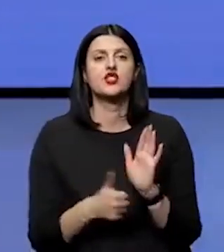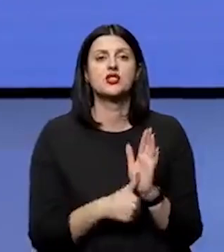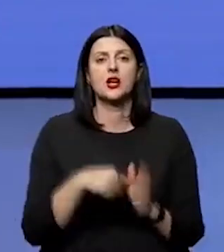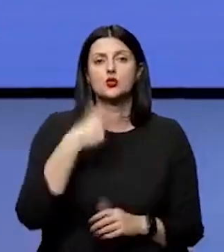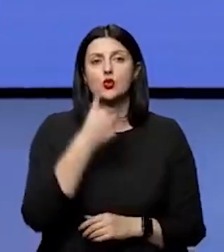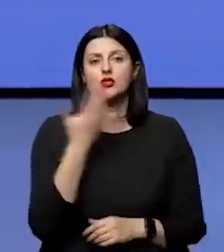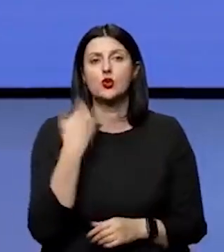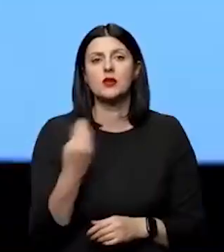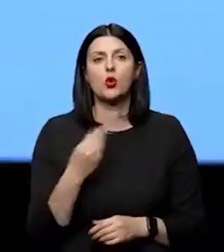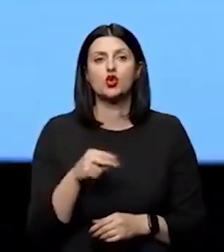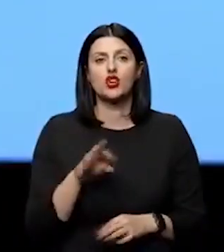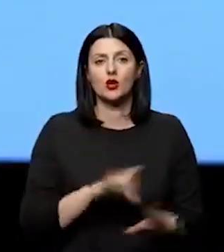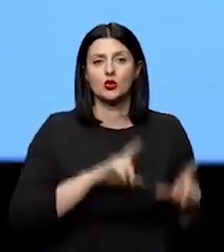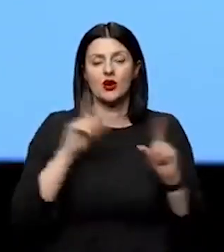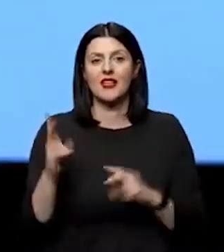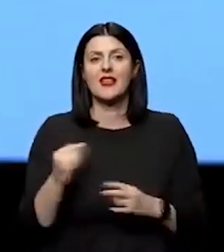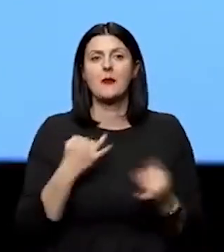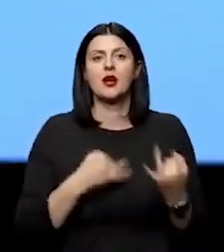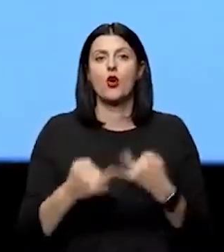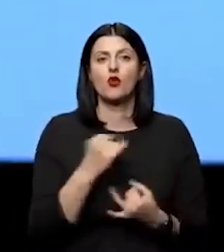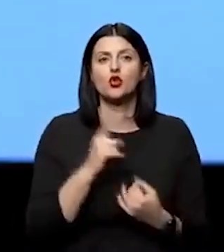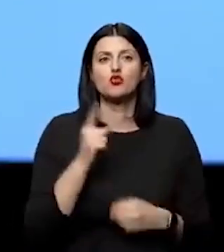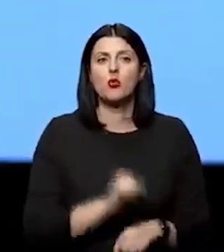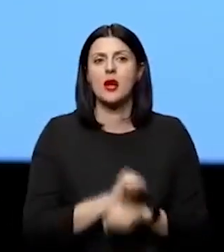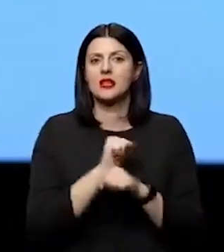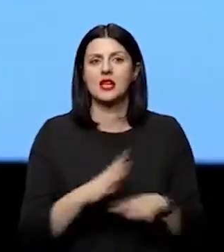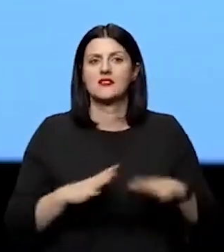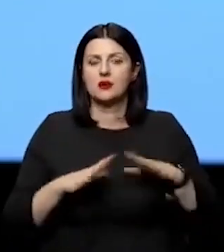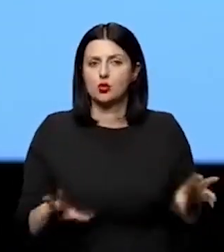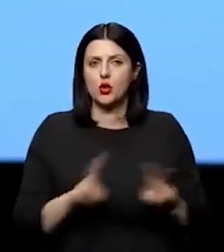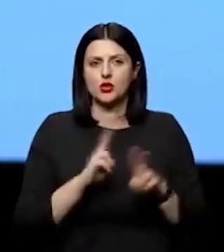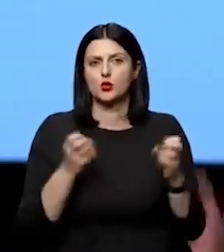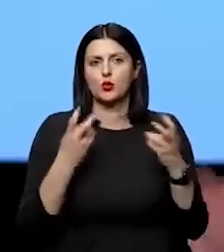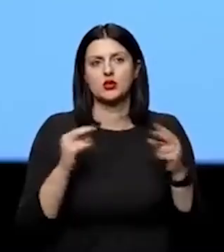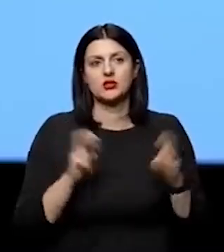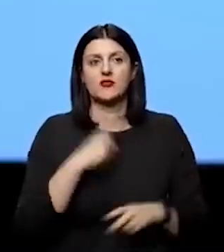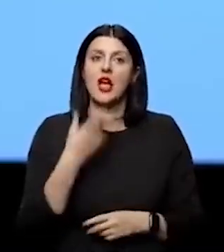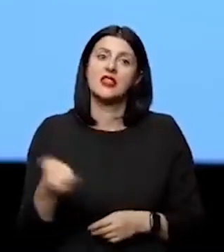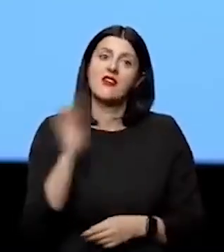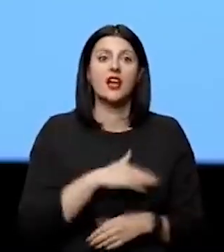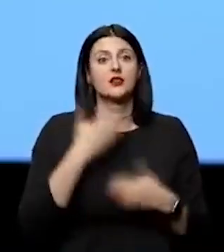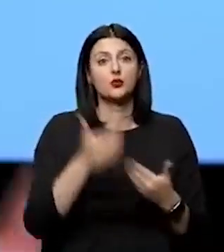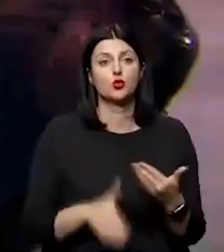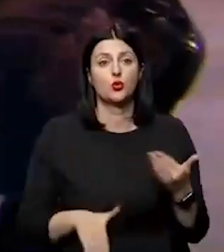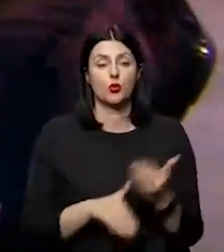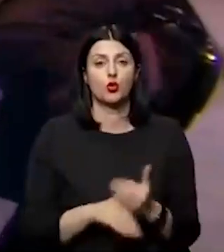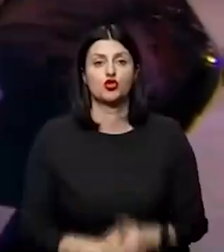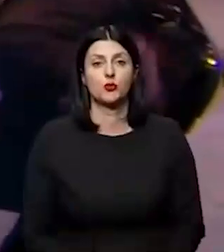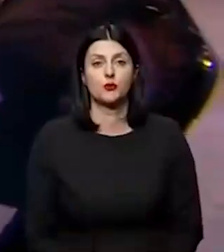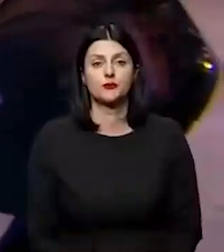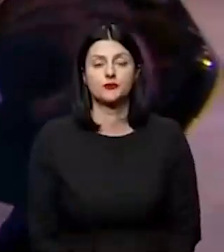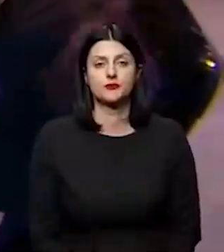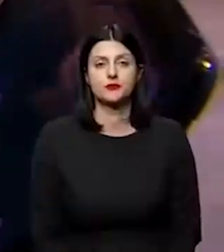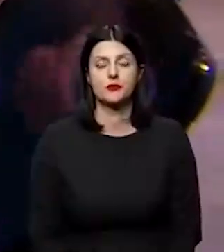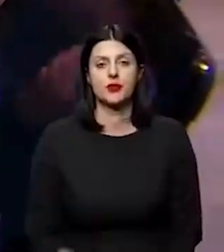коли Порошенко їхав на переговори, а чому майданів не було і ніхто просто не сидів і казав, давайте йому допоможемо,